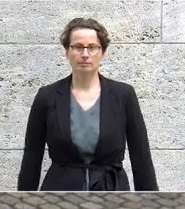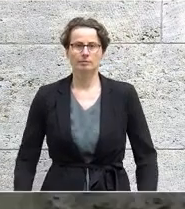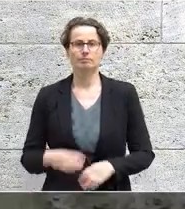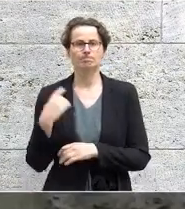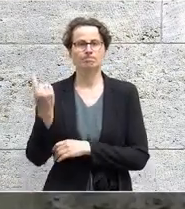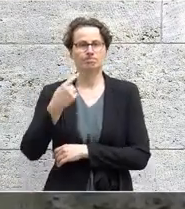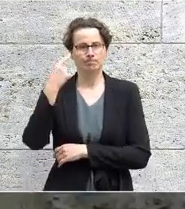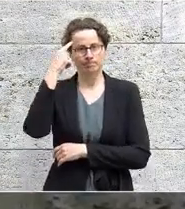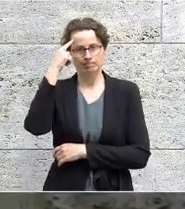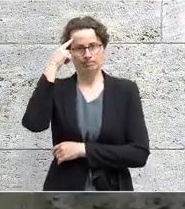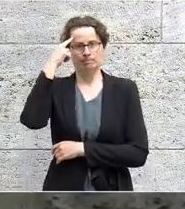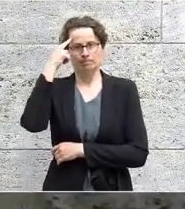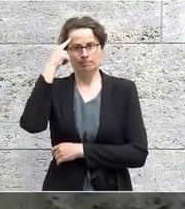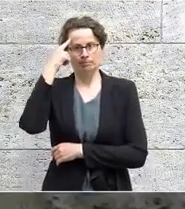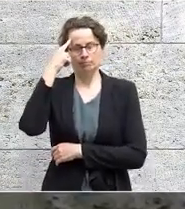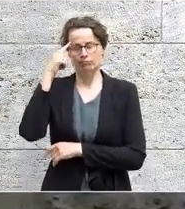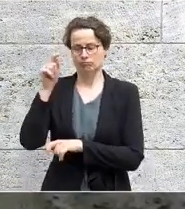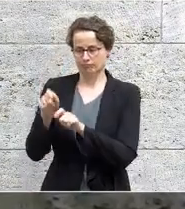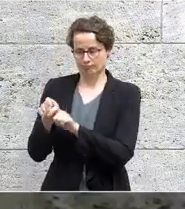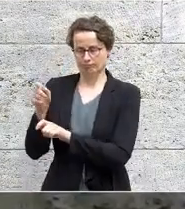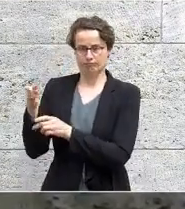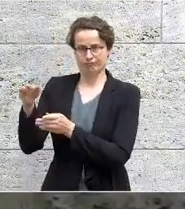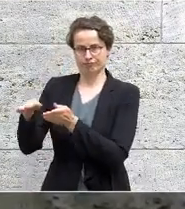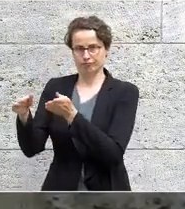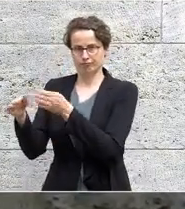Wir gedenken unserer Toten.